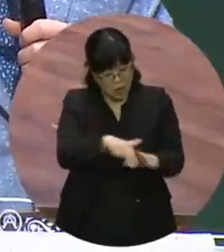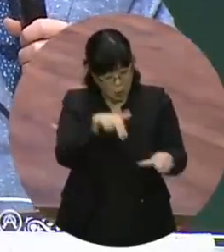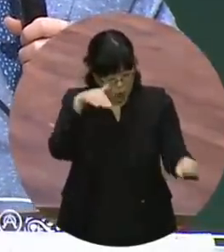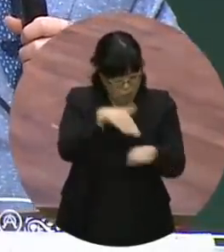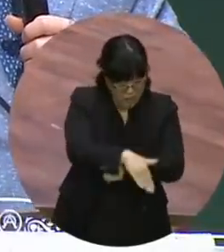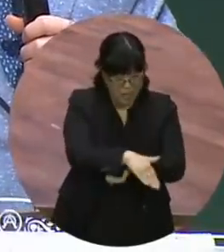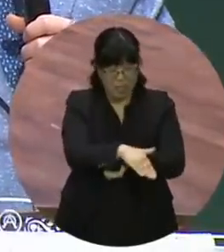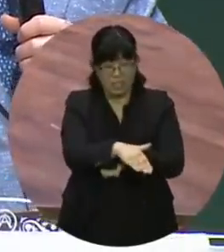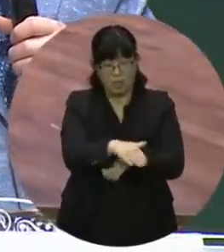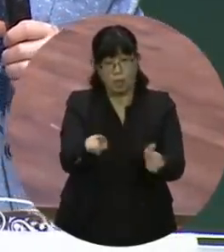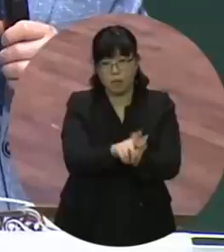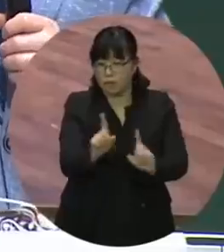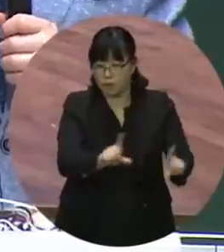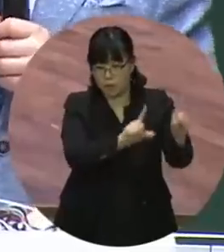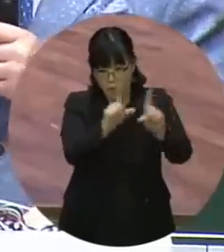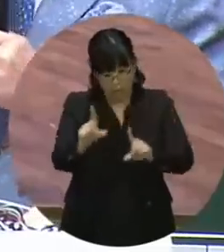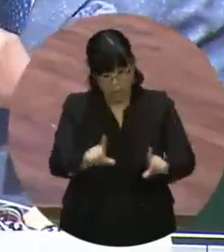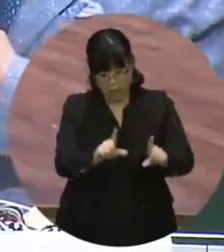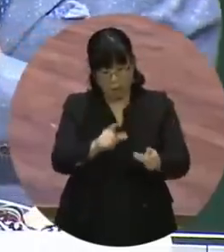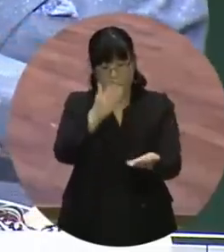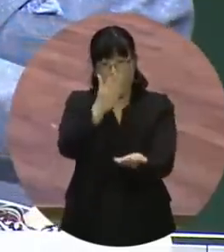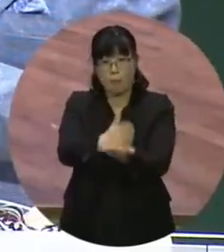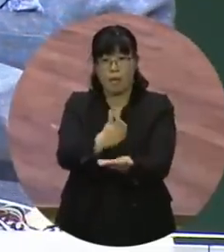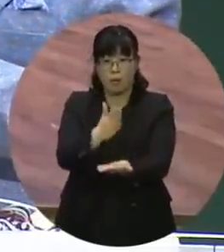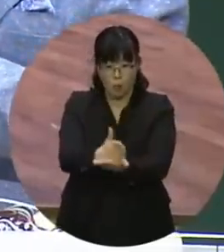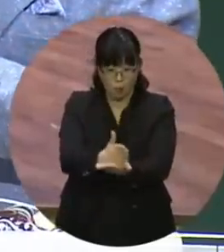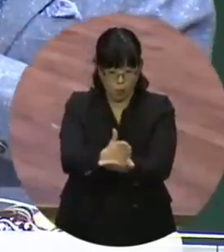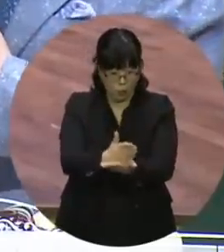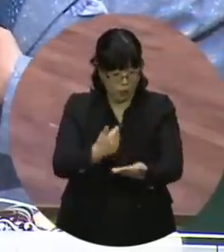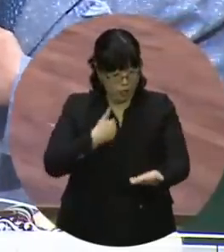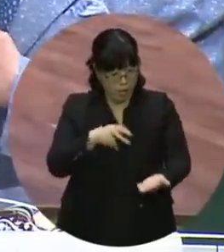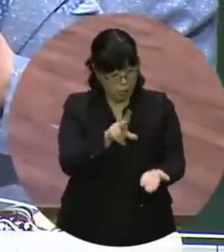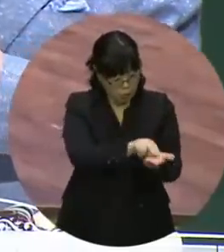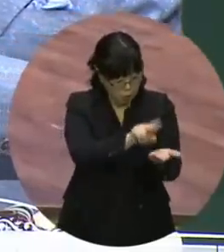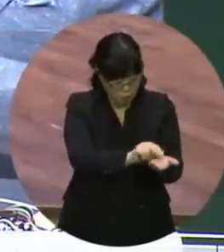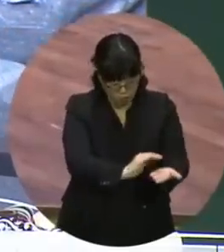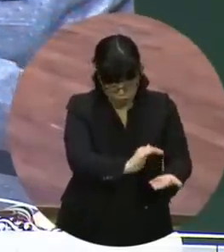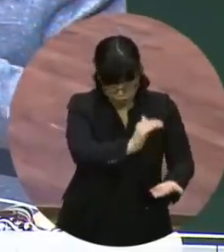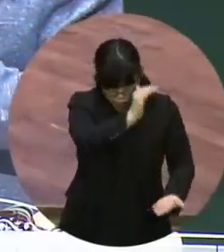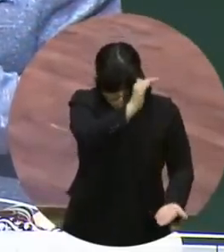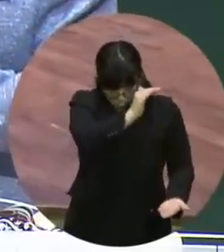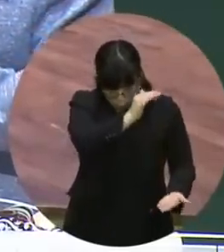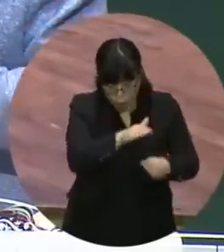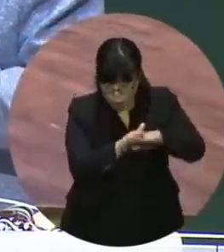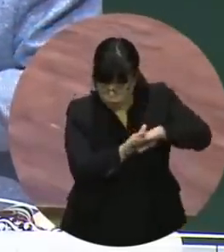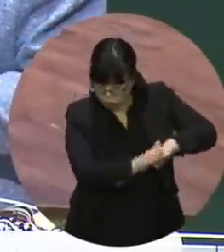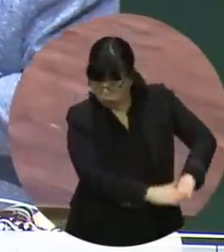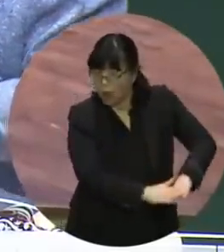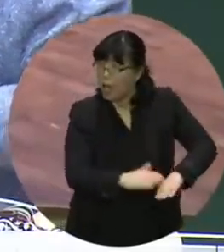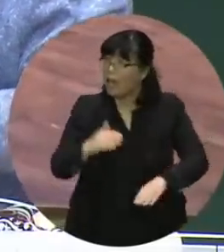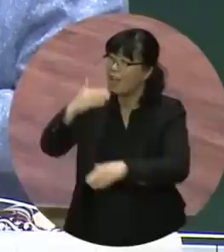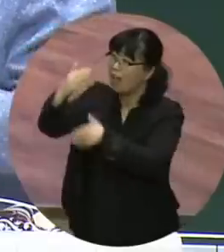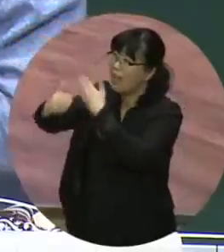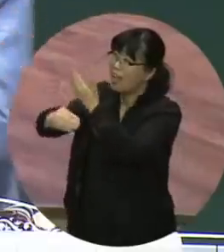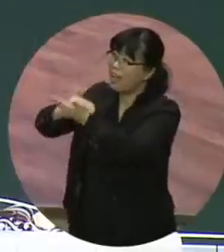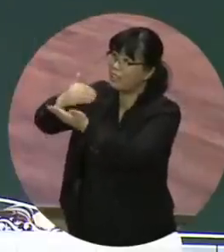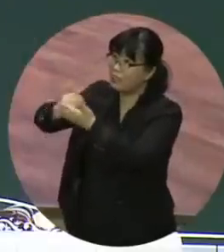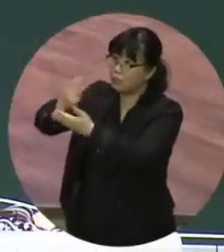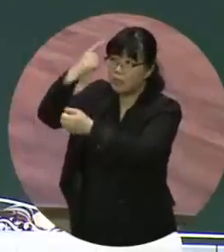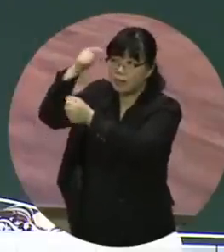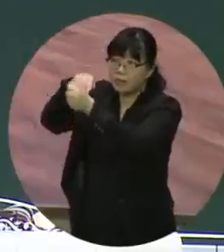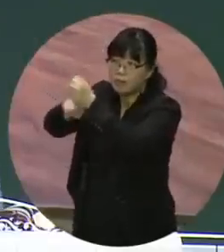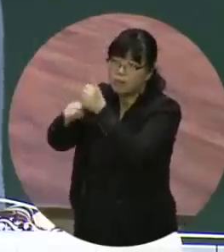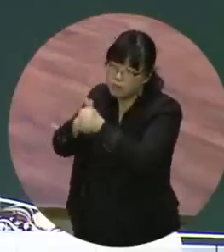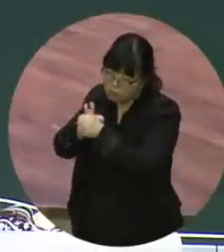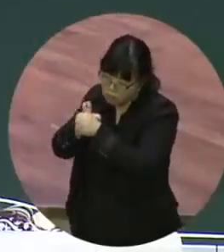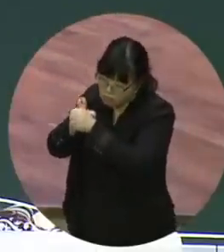봤어요? 하나님의 나라를 위하여 그리스도의 마음을 품고 여러분이 한번 살아본 적 있냐고요? 이거 하시기